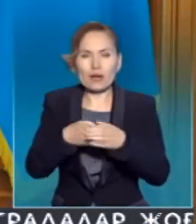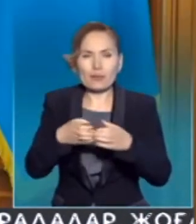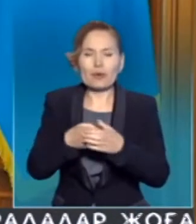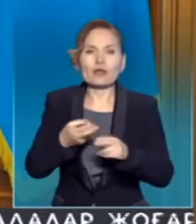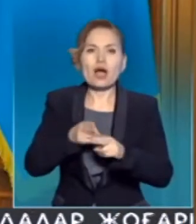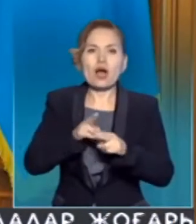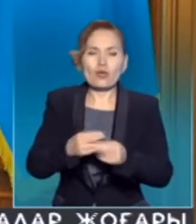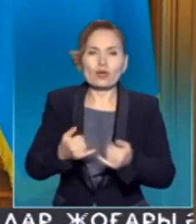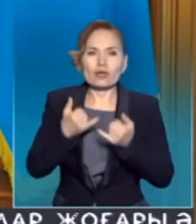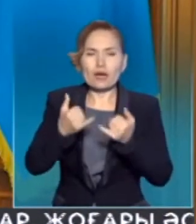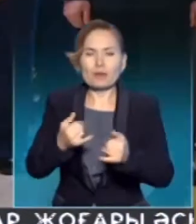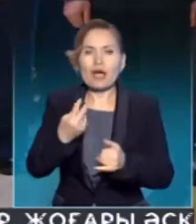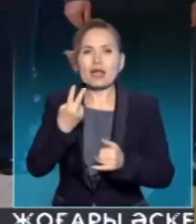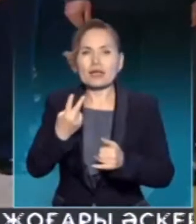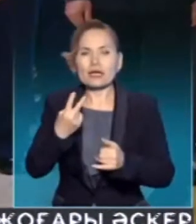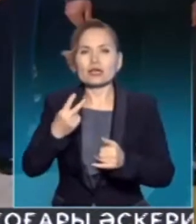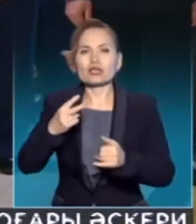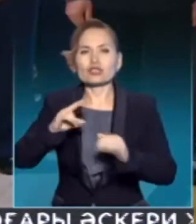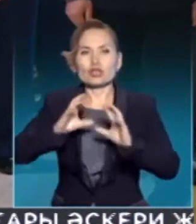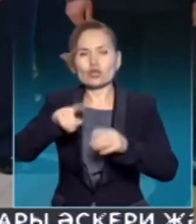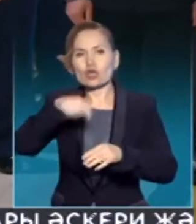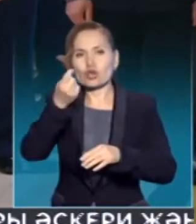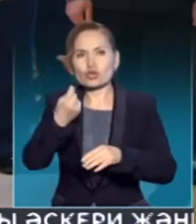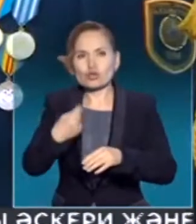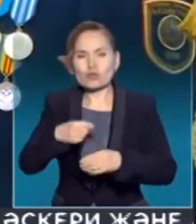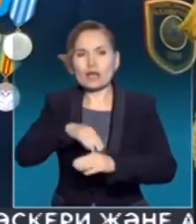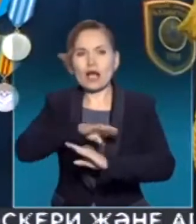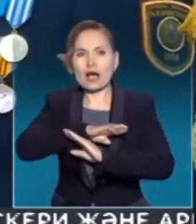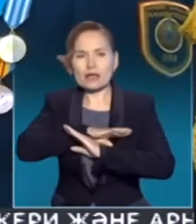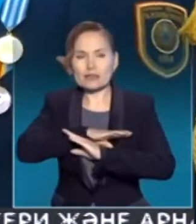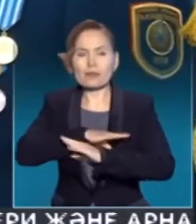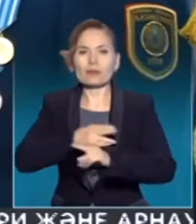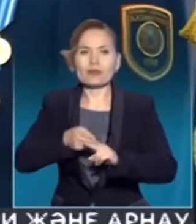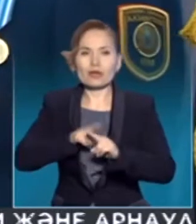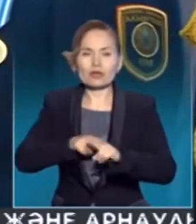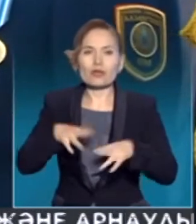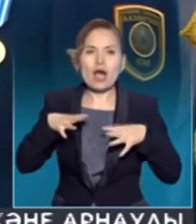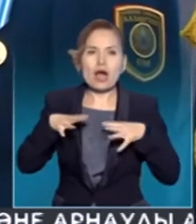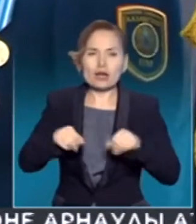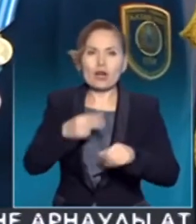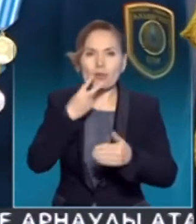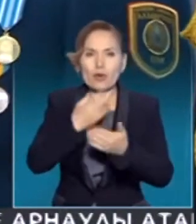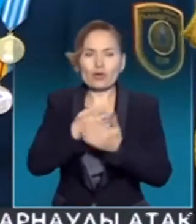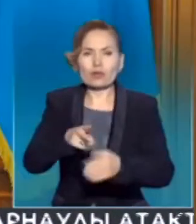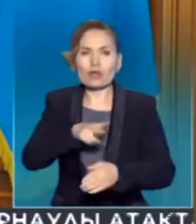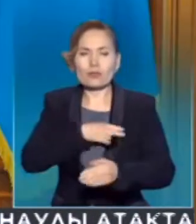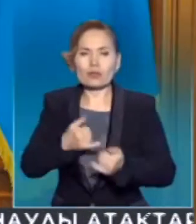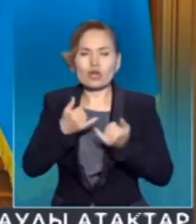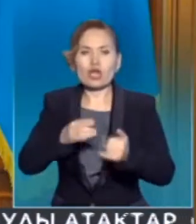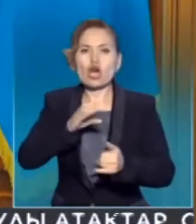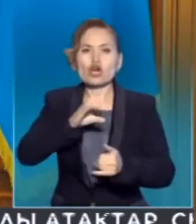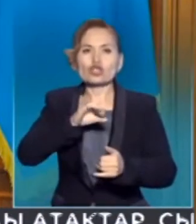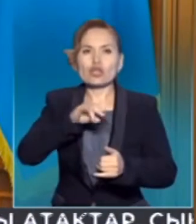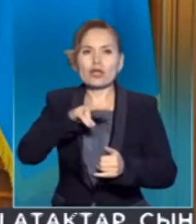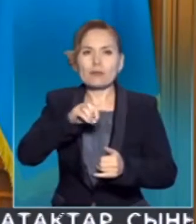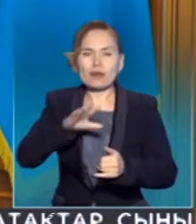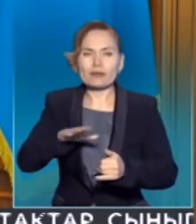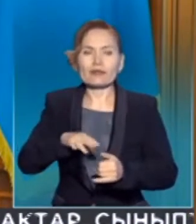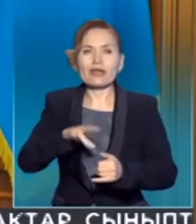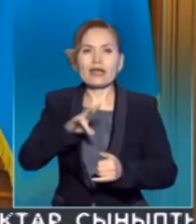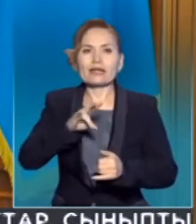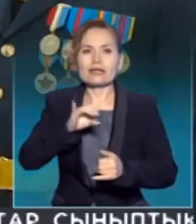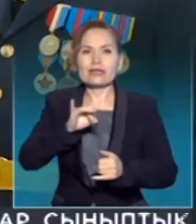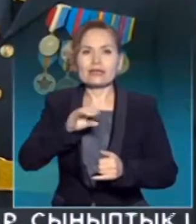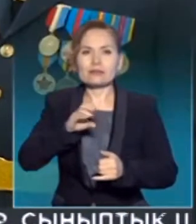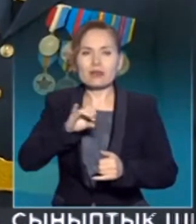дүниежүзілік соғыста ерлікпен қаза тапқан майдангерлерді де назардан тыс қалдырмады. Атаңызға айналған Ыбырайым Сүлейменов, Александр Несмиянов